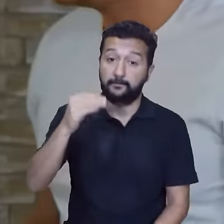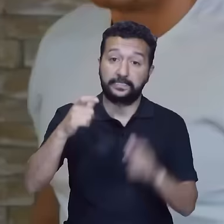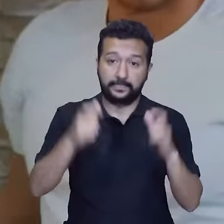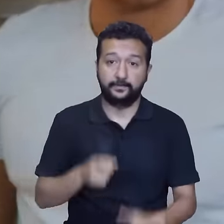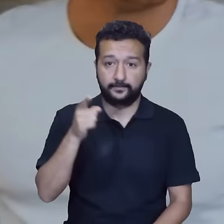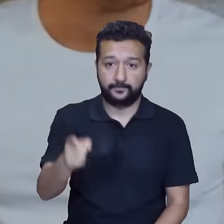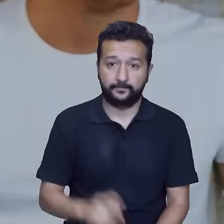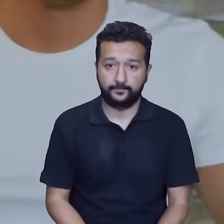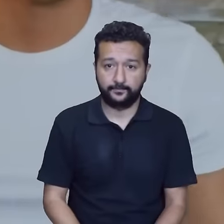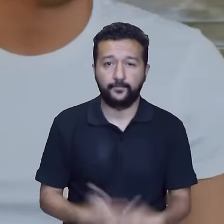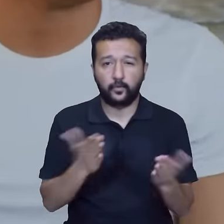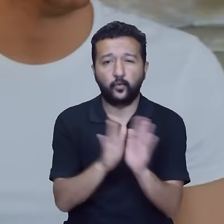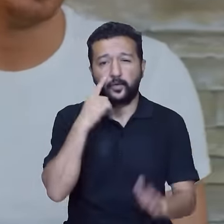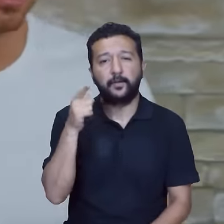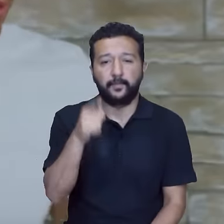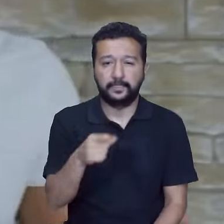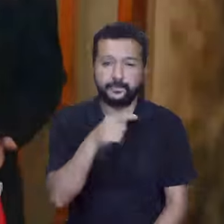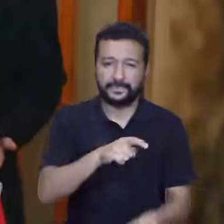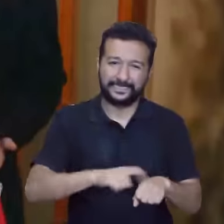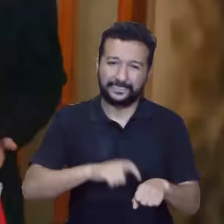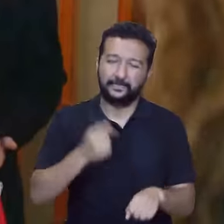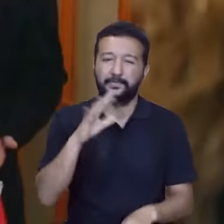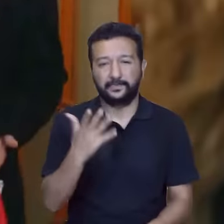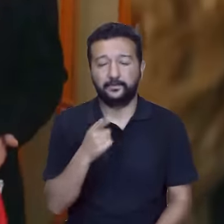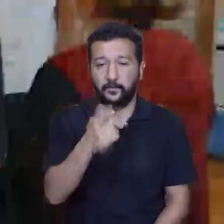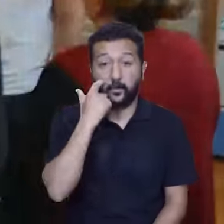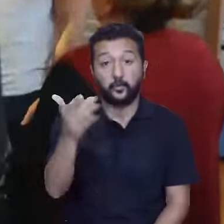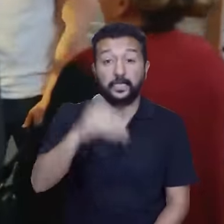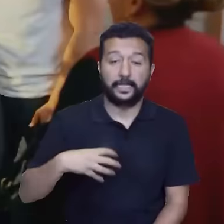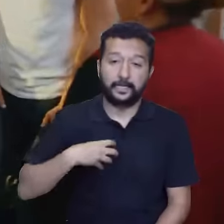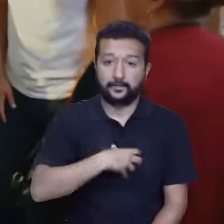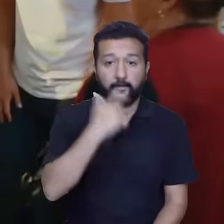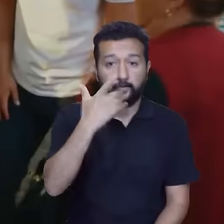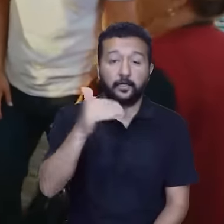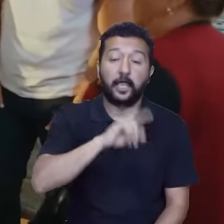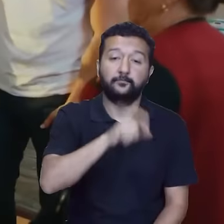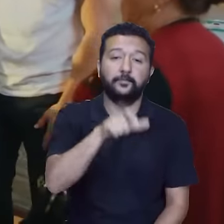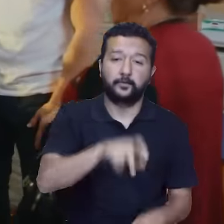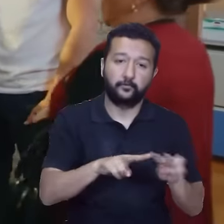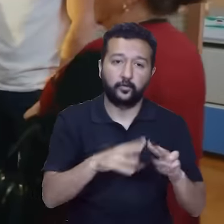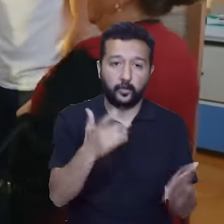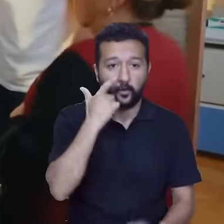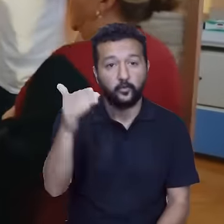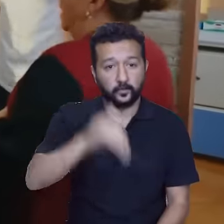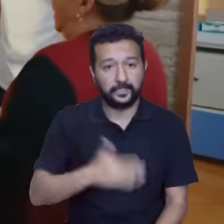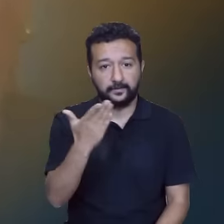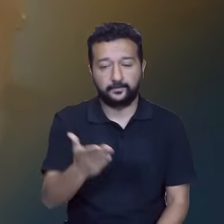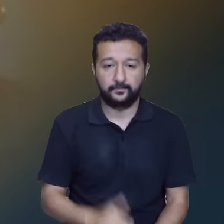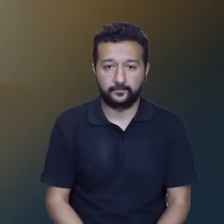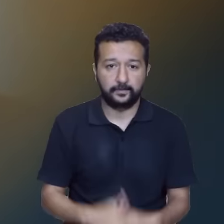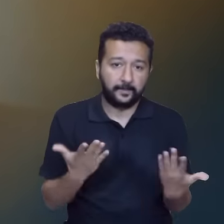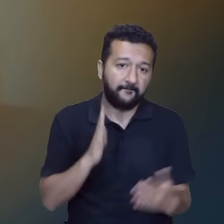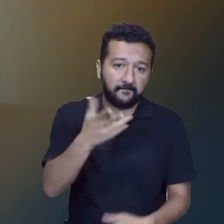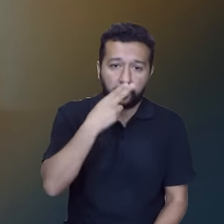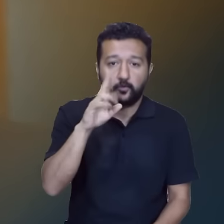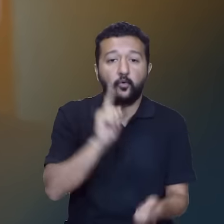pastaneyi. Ya kusura bakmayın, sinirlendim biraz. Hoş geldin anneciğim, hoş geldin Münir amca. Hoş geldiniz. Pek